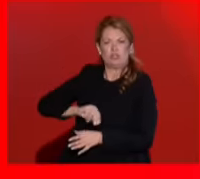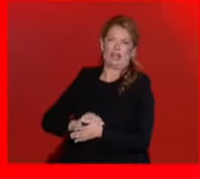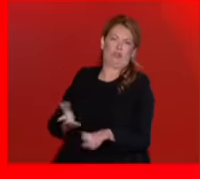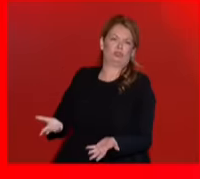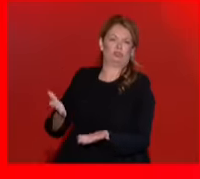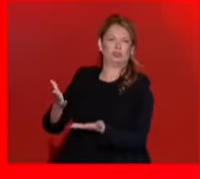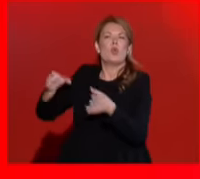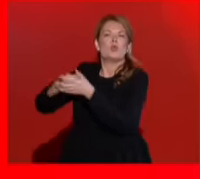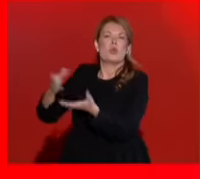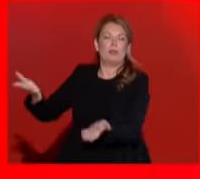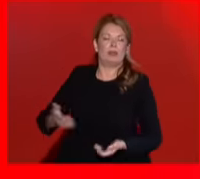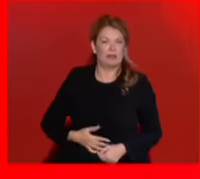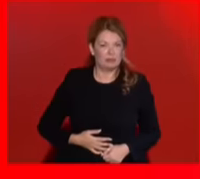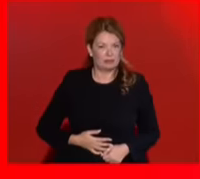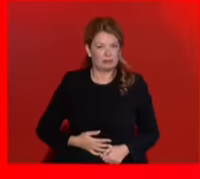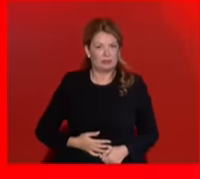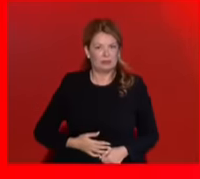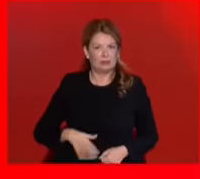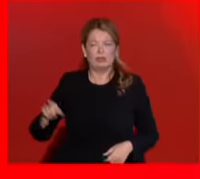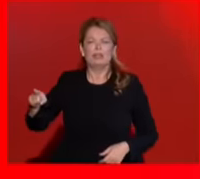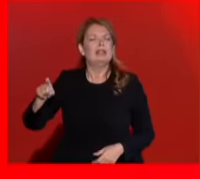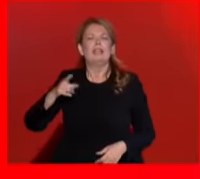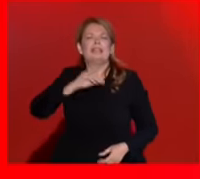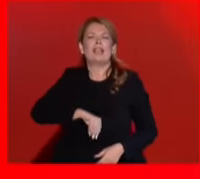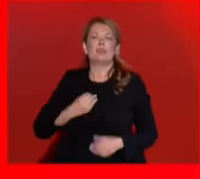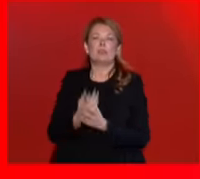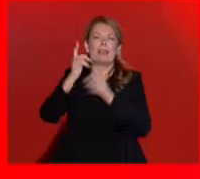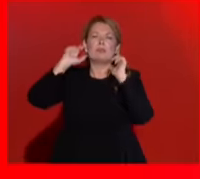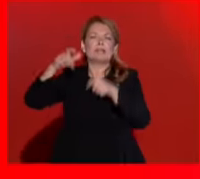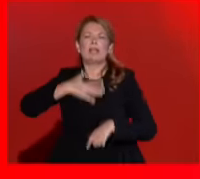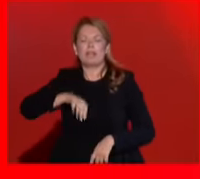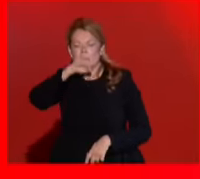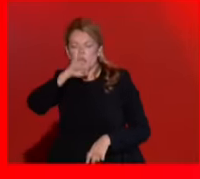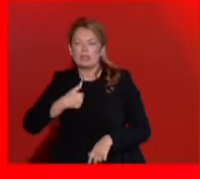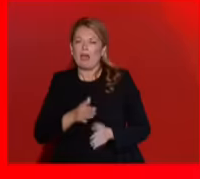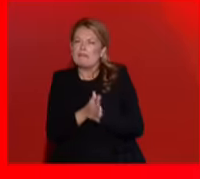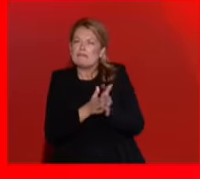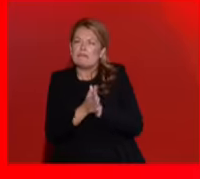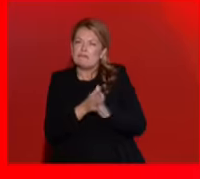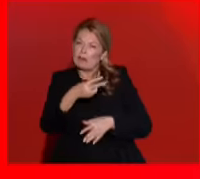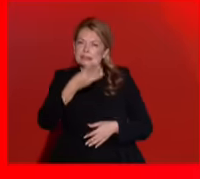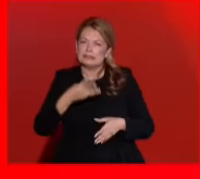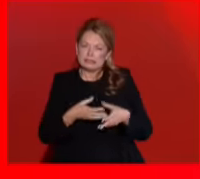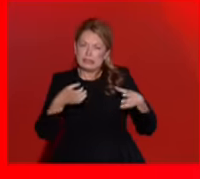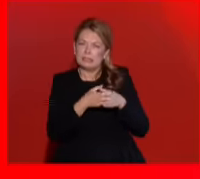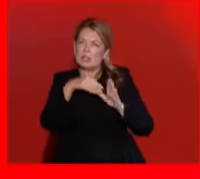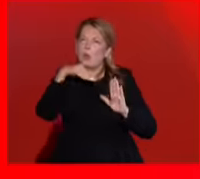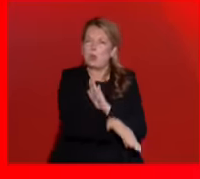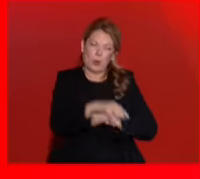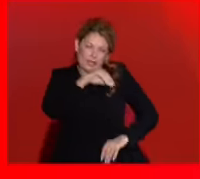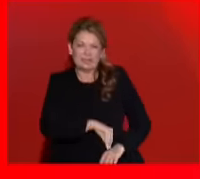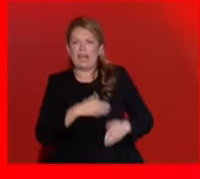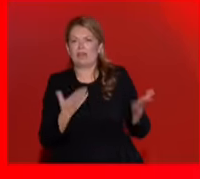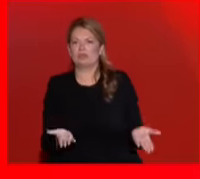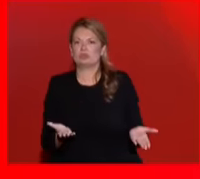Ο Μητσοτάκης θέλει κατακερματισμένη αντιπολίτευση. Τα σενάρια λοιπόν για